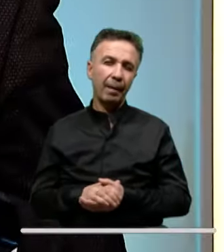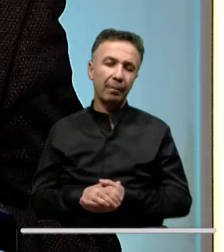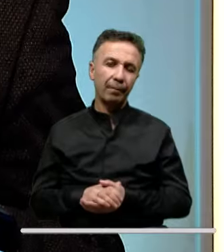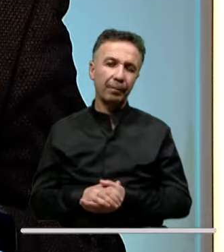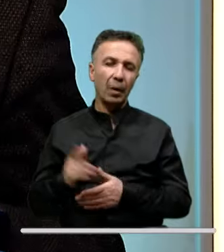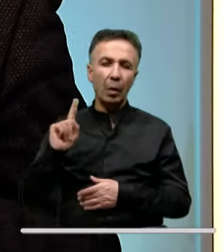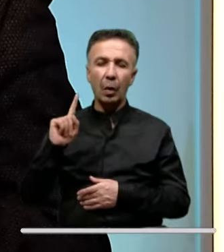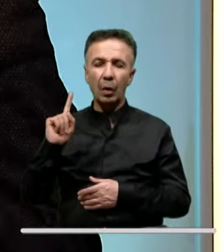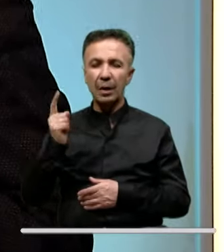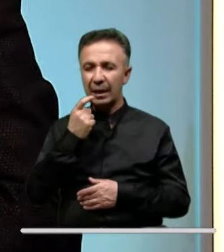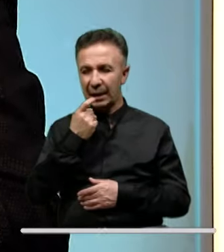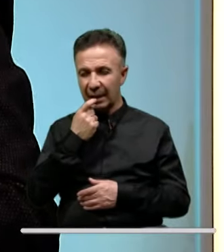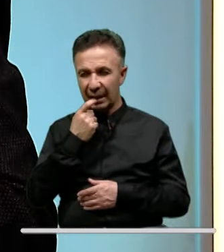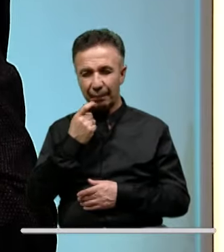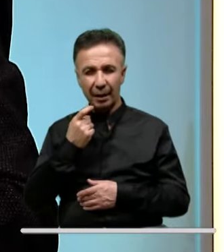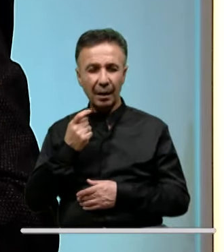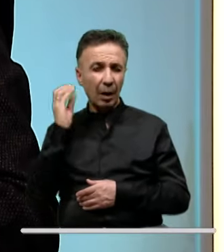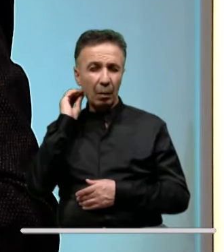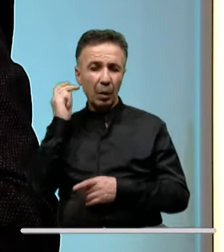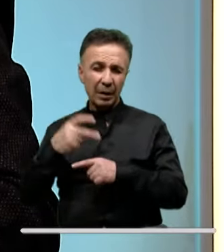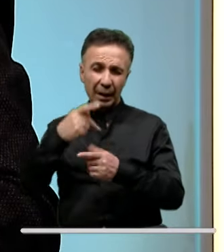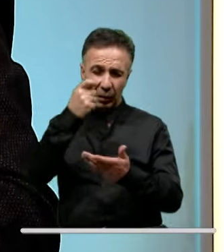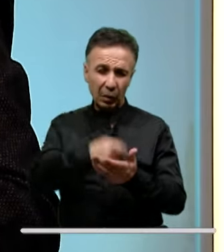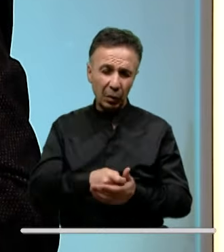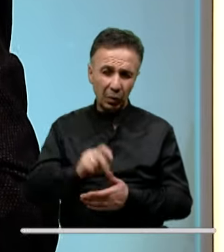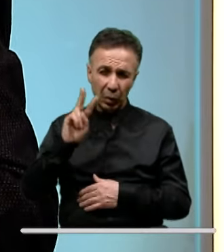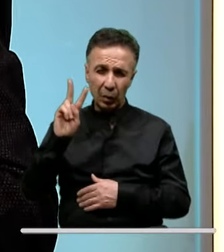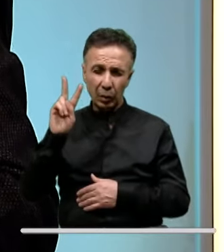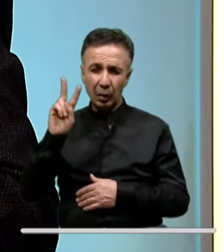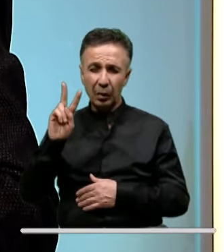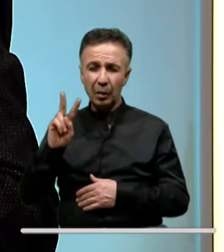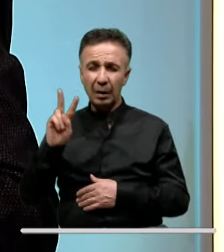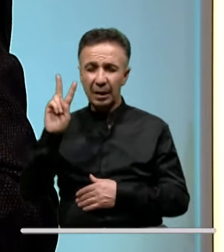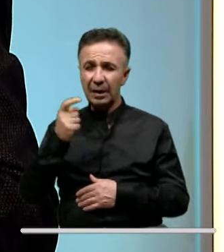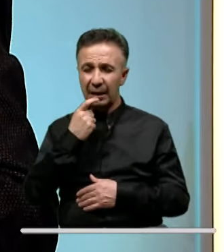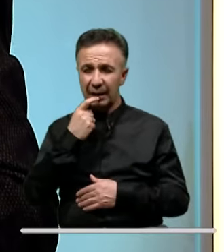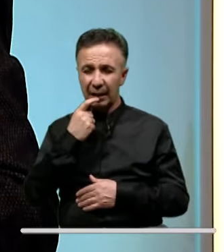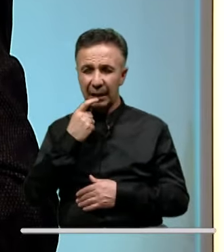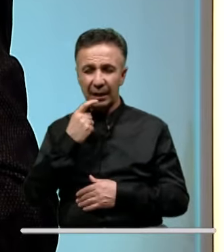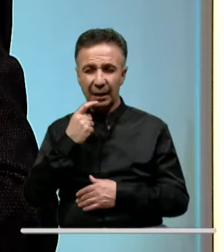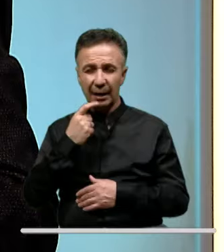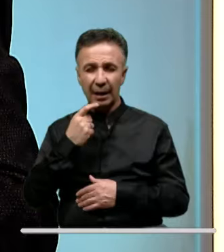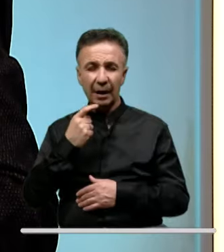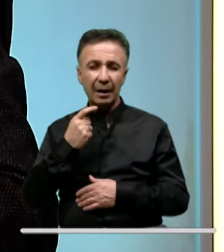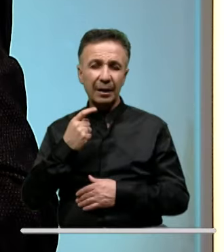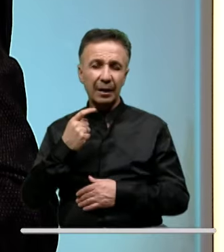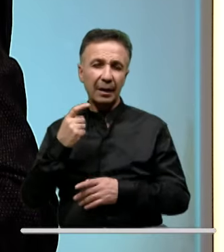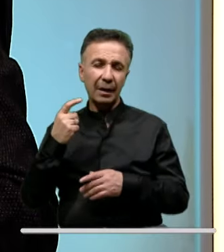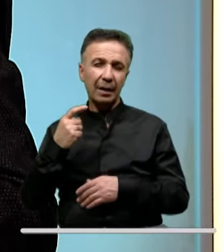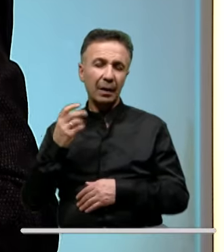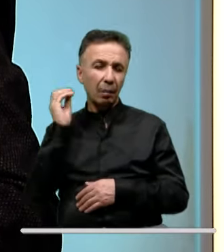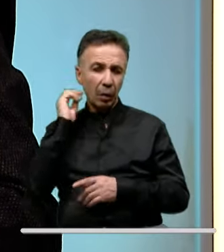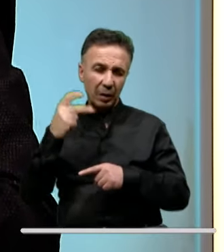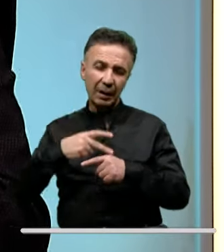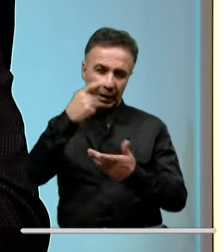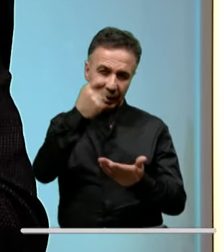yıldan beri ödüyordu, son 2 yıldan beri de ödemiyor. Efendim, ne son 2 yılı ödeyecek. İlerleyen yıllarda, aylarda inşallah ne